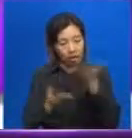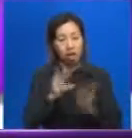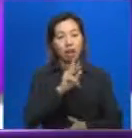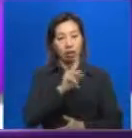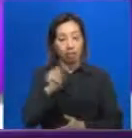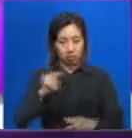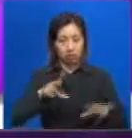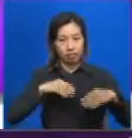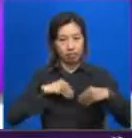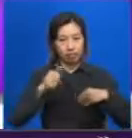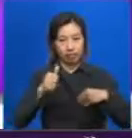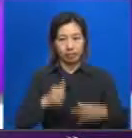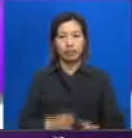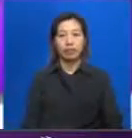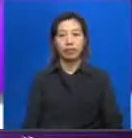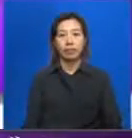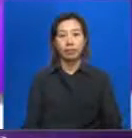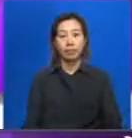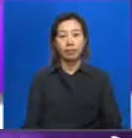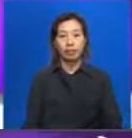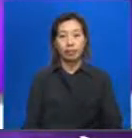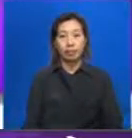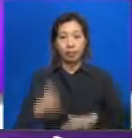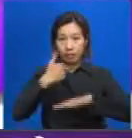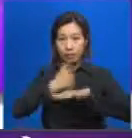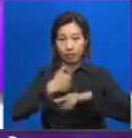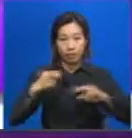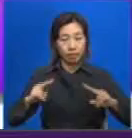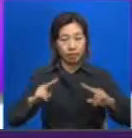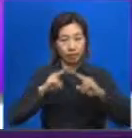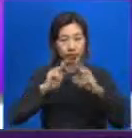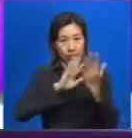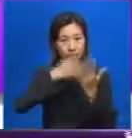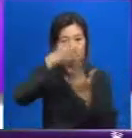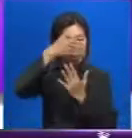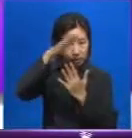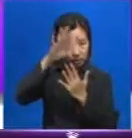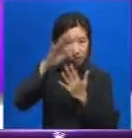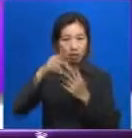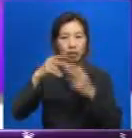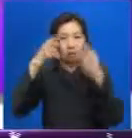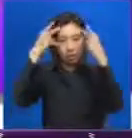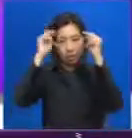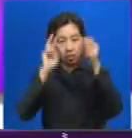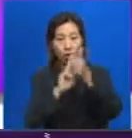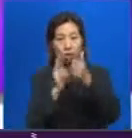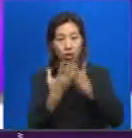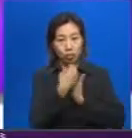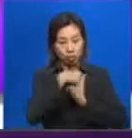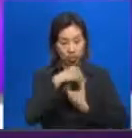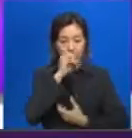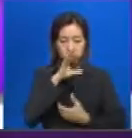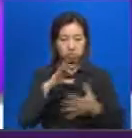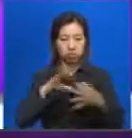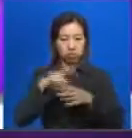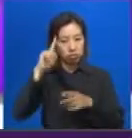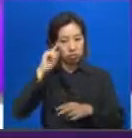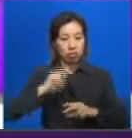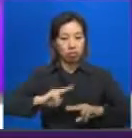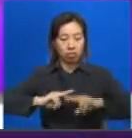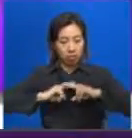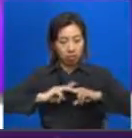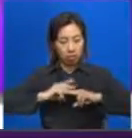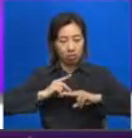รองนายกรัฐมนตรีและรัฐมนตรีว่าการกระทรวงการต่างประเทศระบุรัฐบาลรับฟังข้อเสนอของภาคเอกชนในการยกเลิกพรก